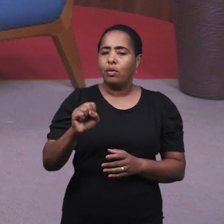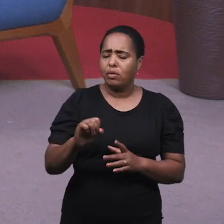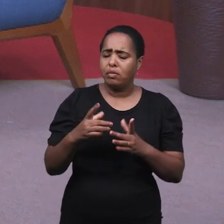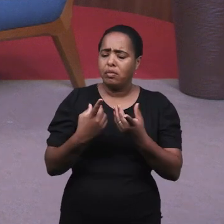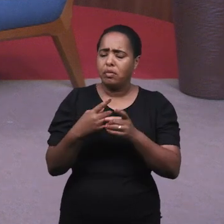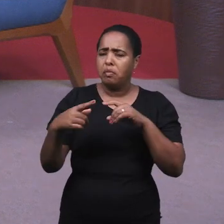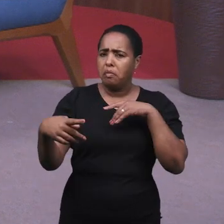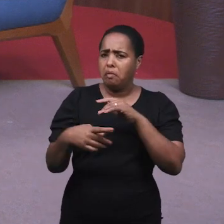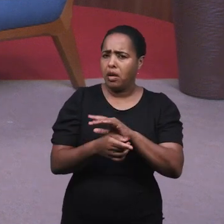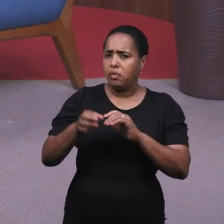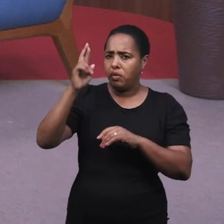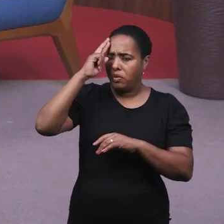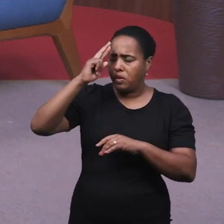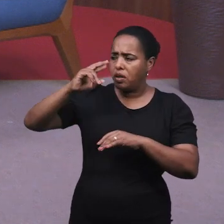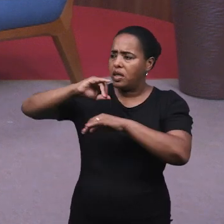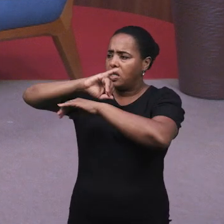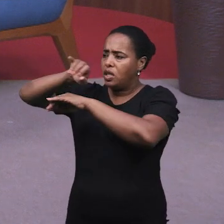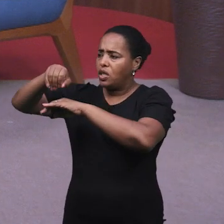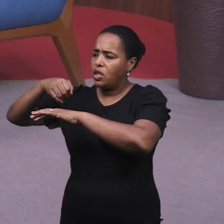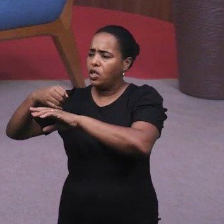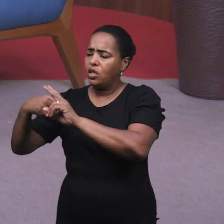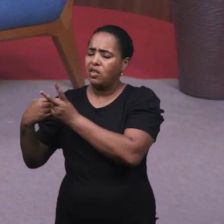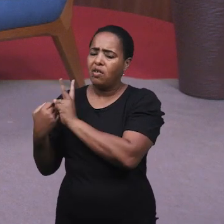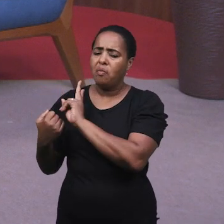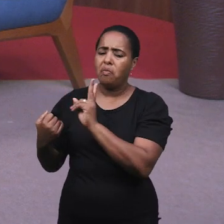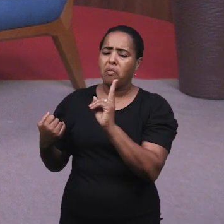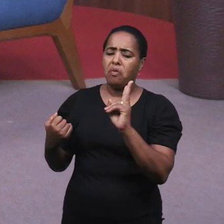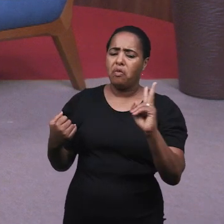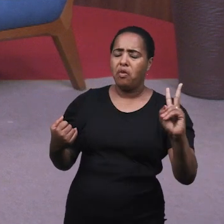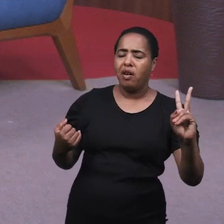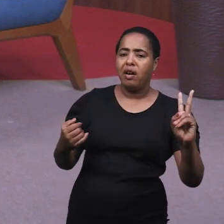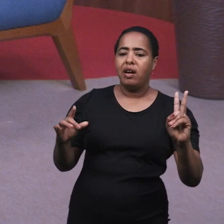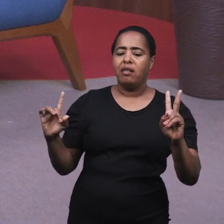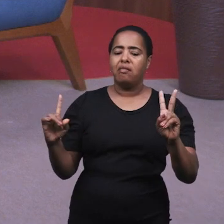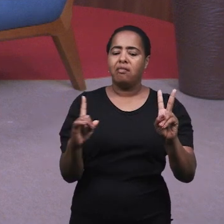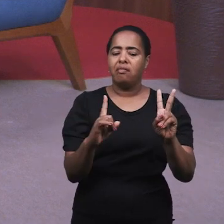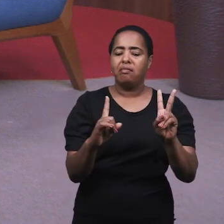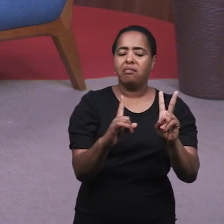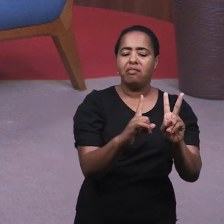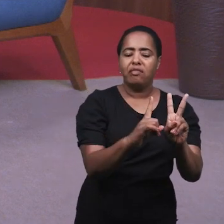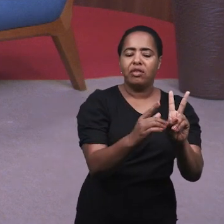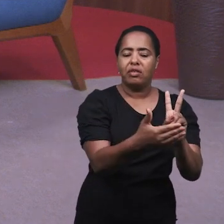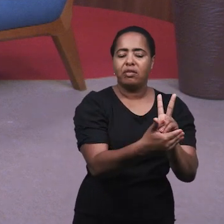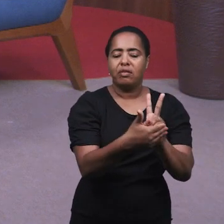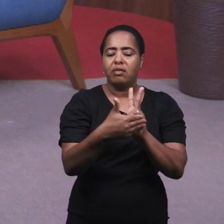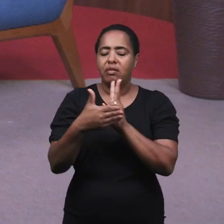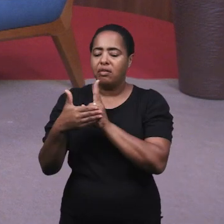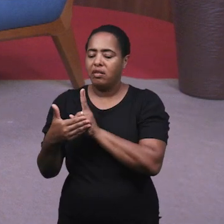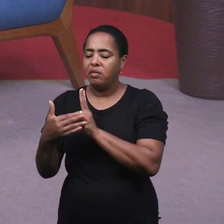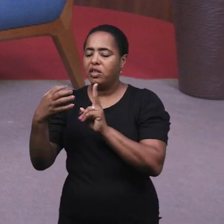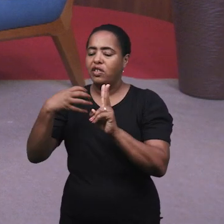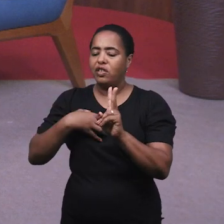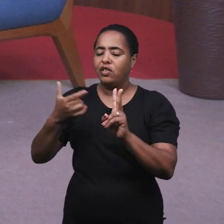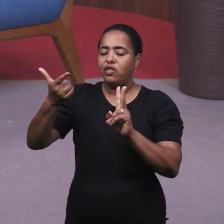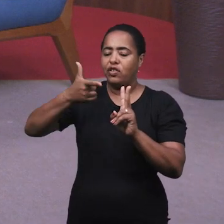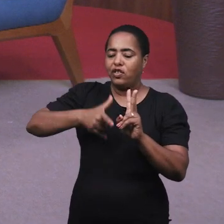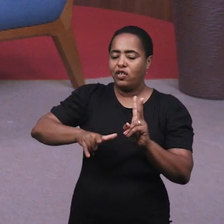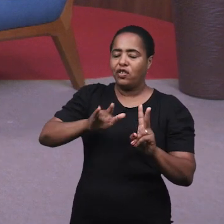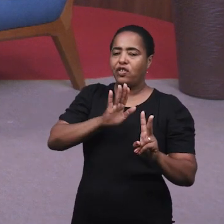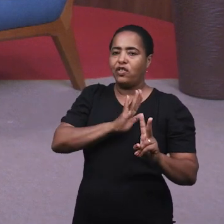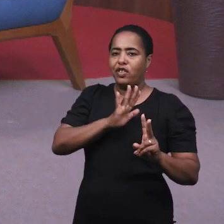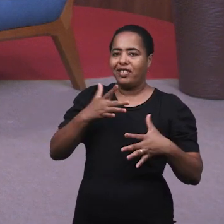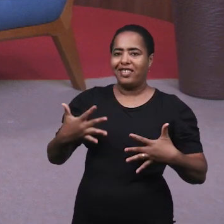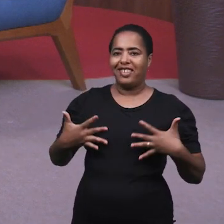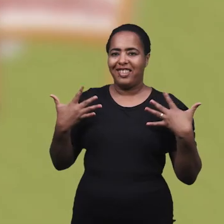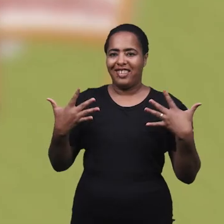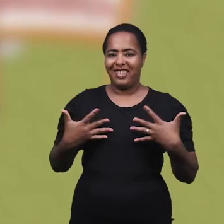deux hommes, disciples de Jésus, qui s'éloignaient de Jérusalem. Mais Jésus les a rachetés et a racheté aussi la